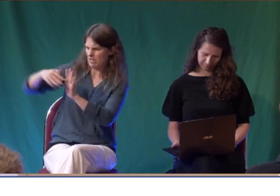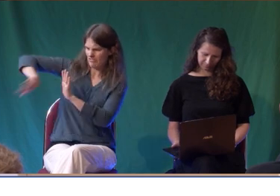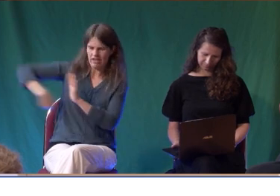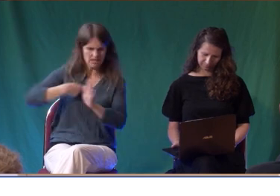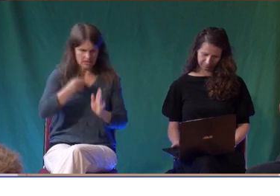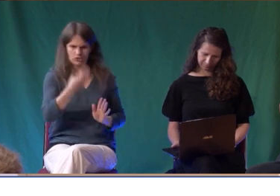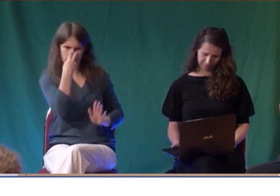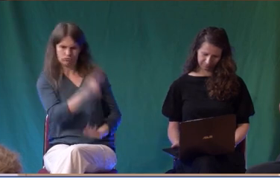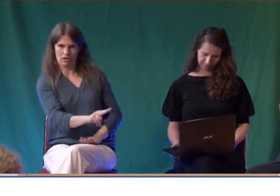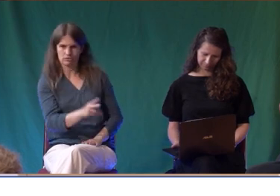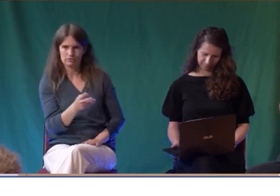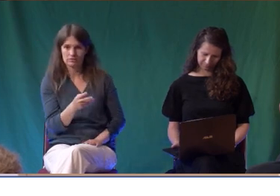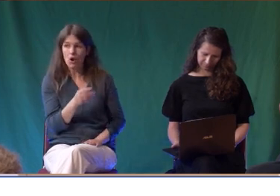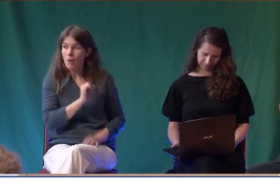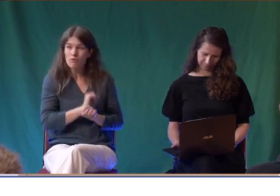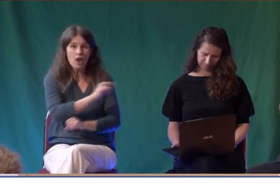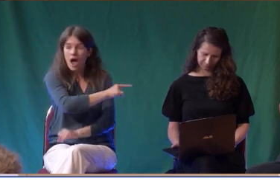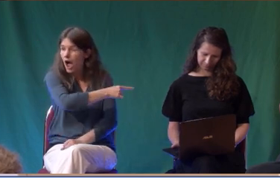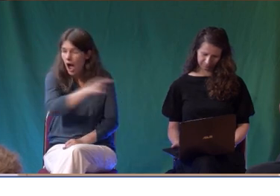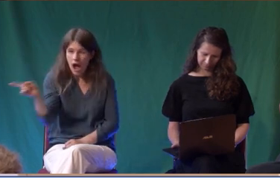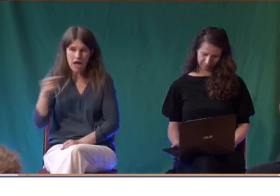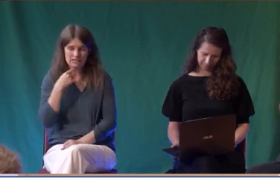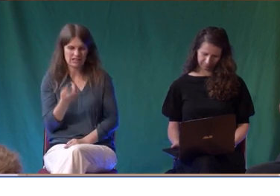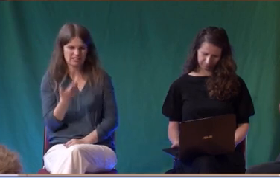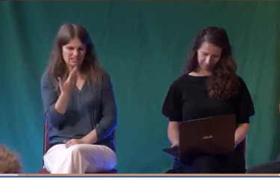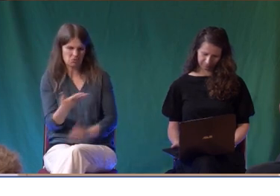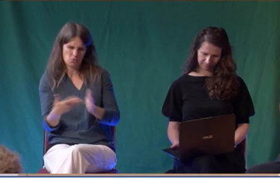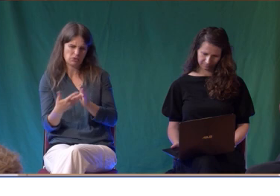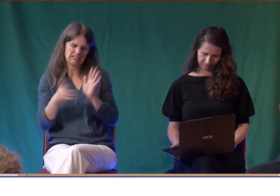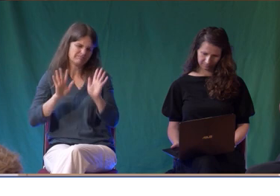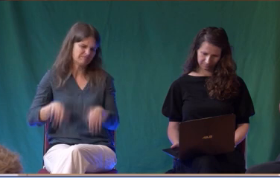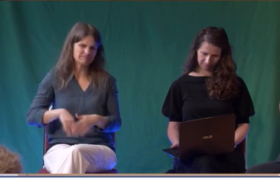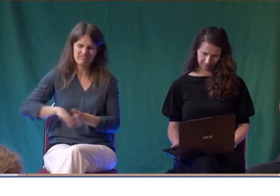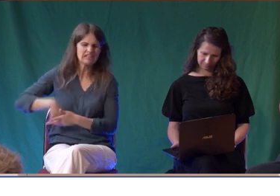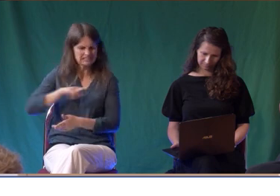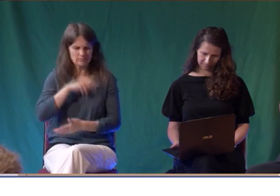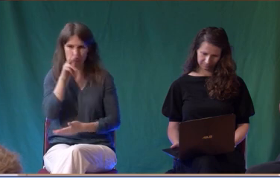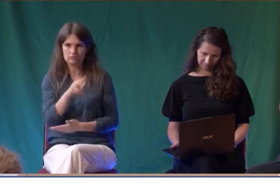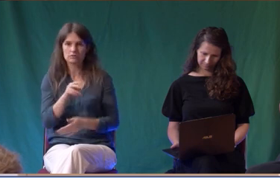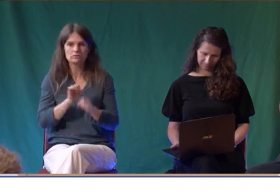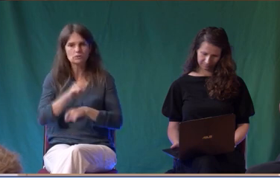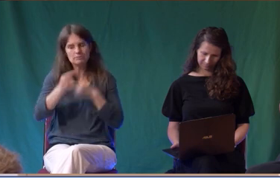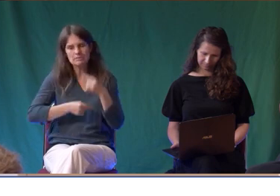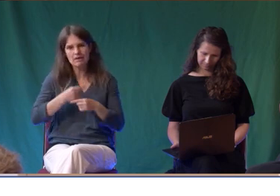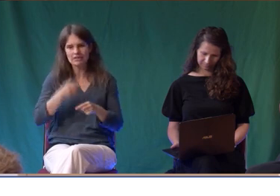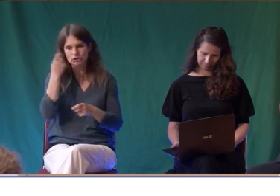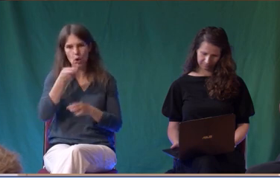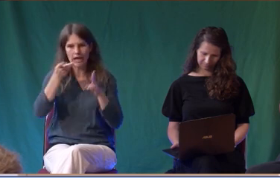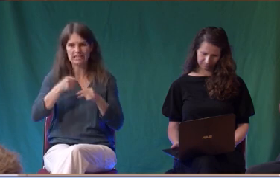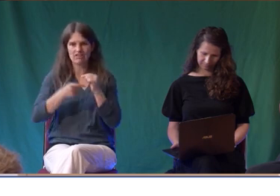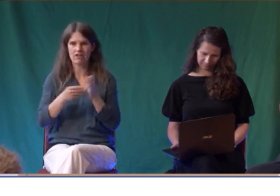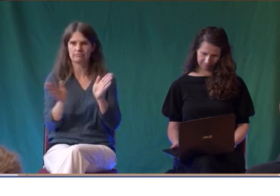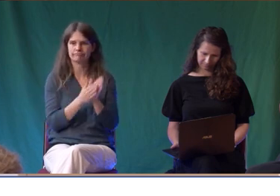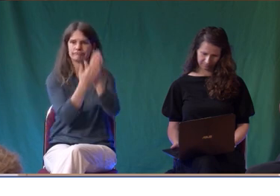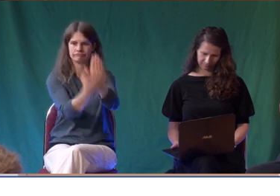Gutachten sind sie Grundlage der Entscheidungsfindung in Sorgerechtsverfahren sie werden immer wieder bei Bemühungen